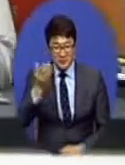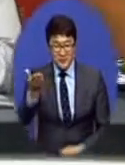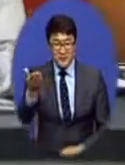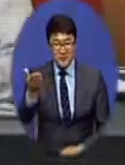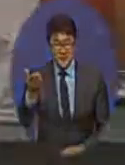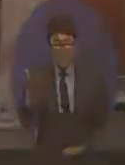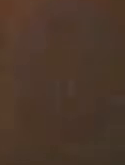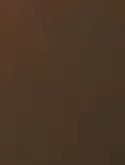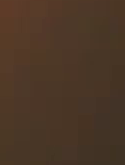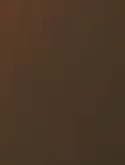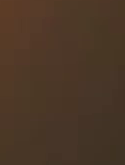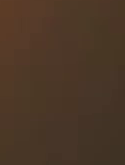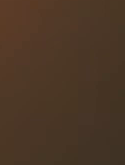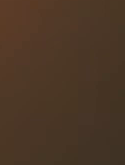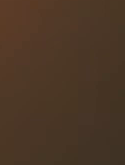주세요.